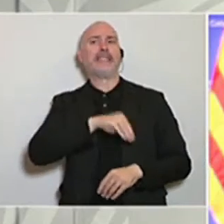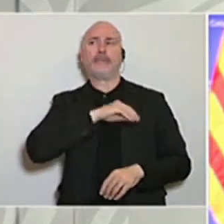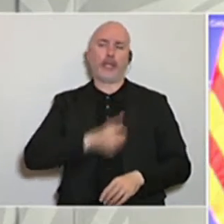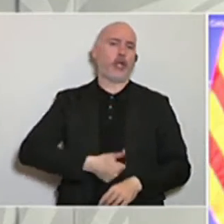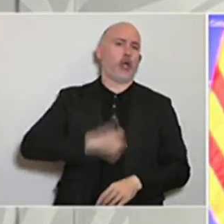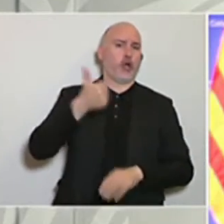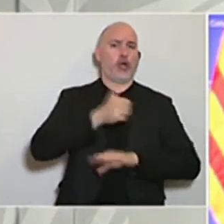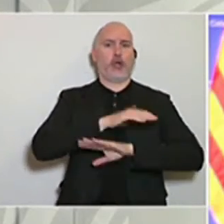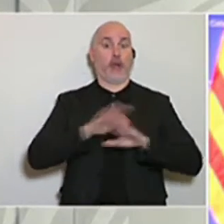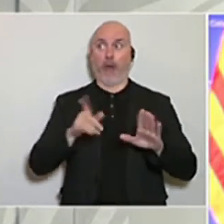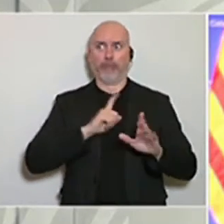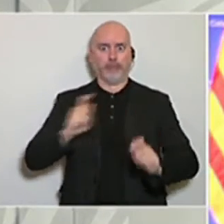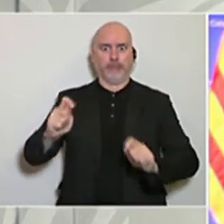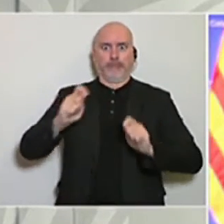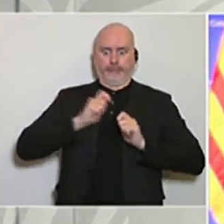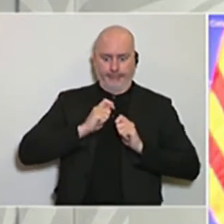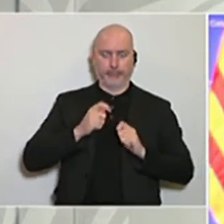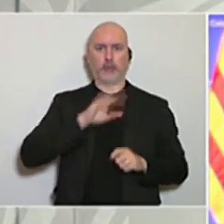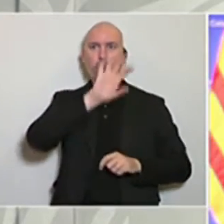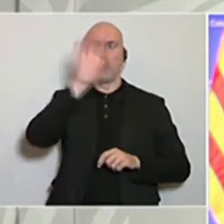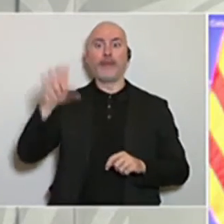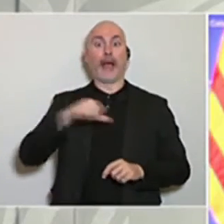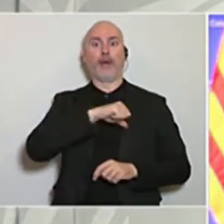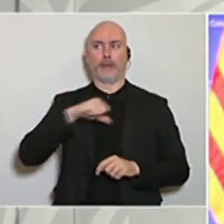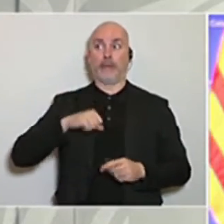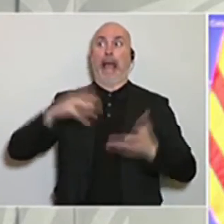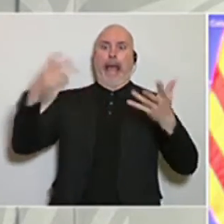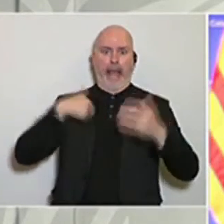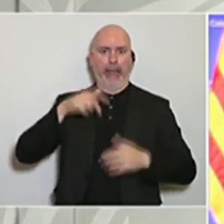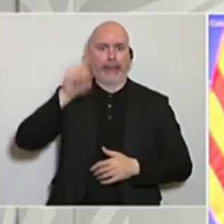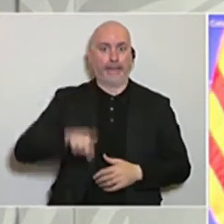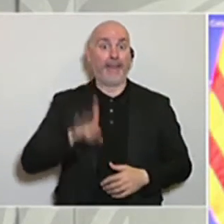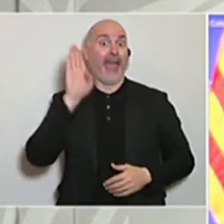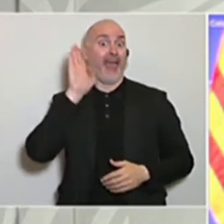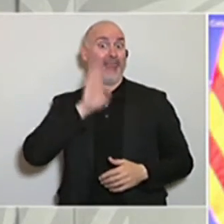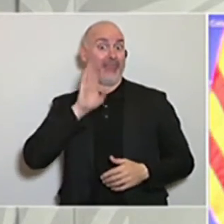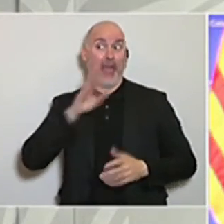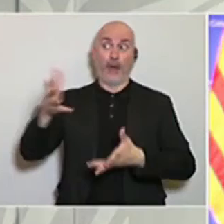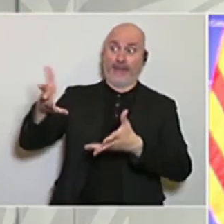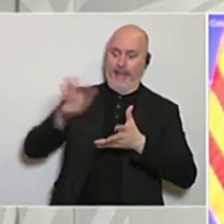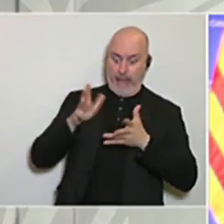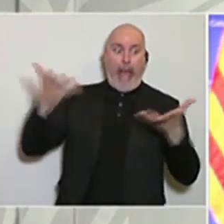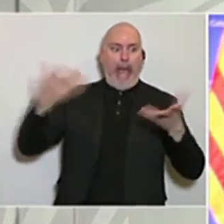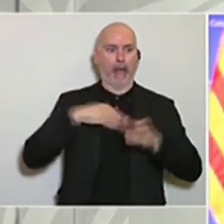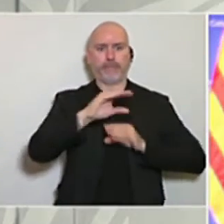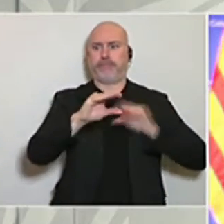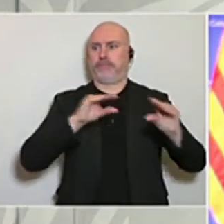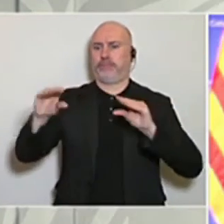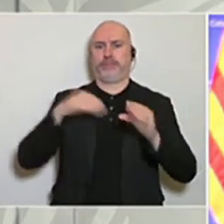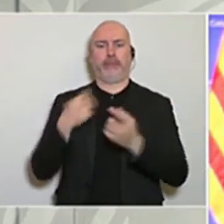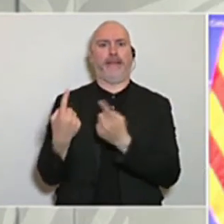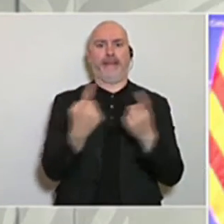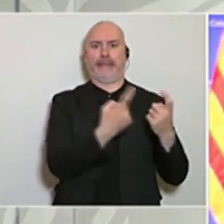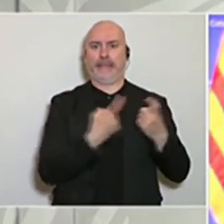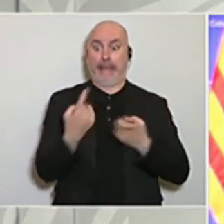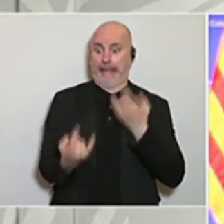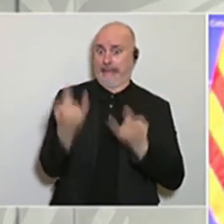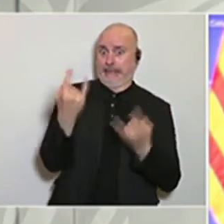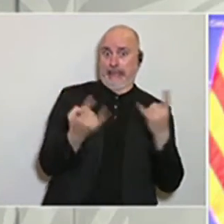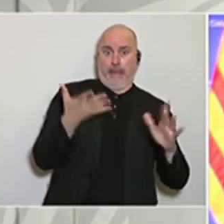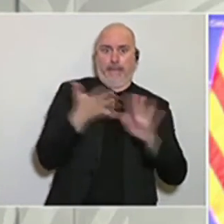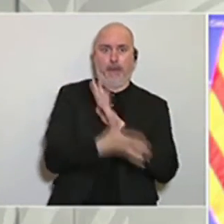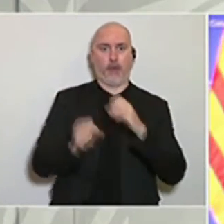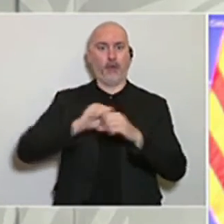a les diferents comunitats autònomes perquè també ens puguem endeutar i puguem fer front a aquestes necessitats sobrevingudes arrel de la